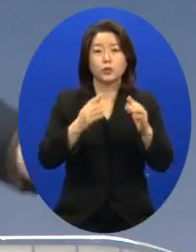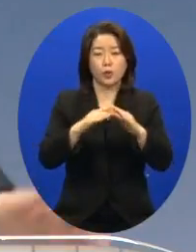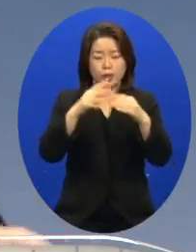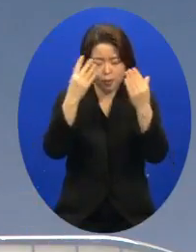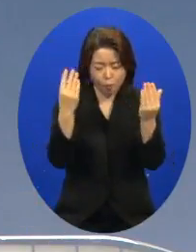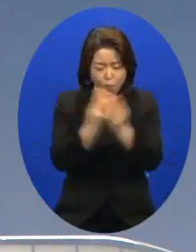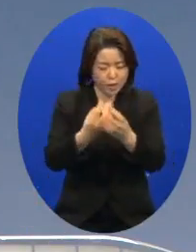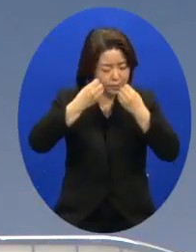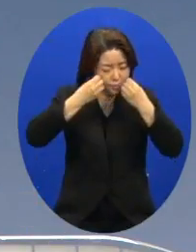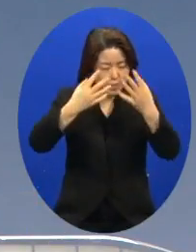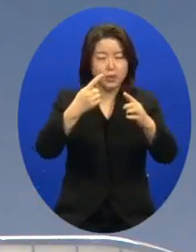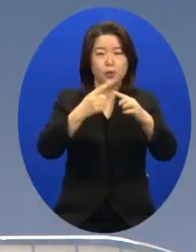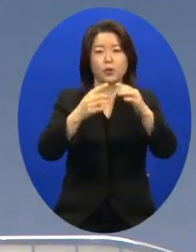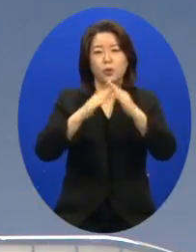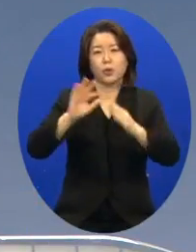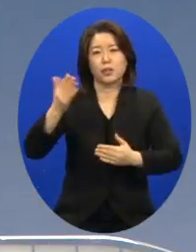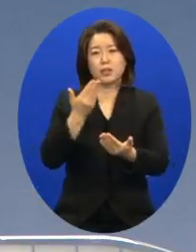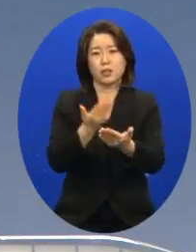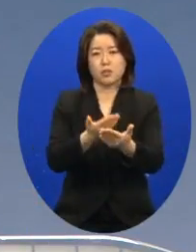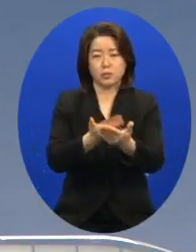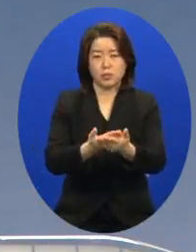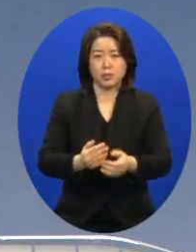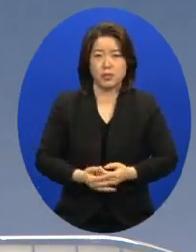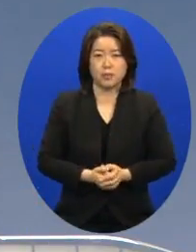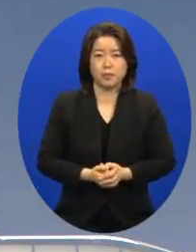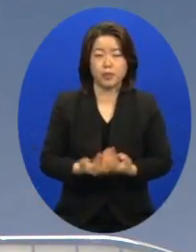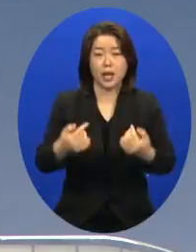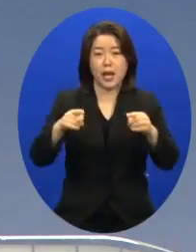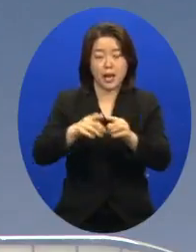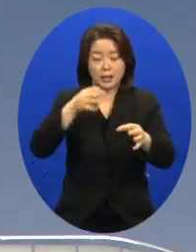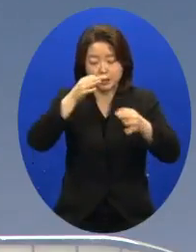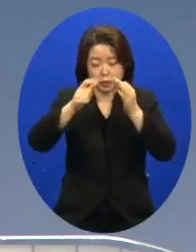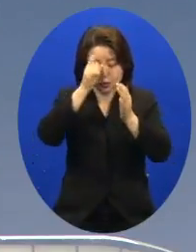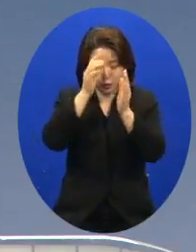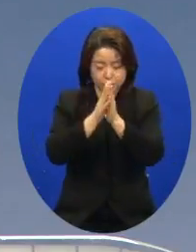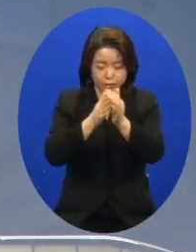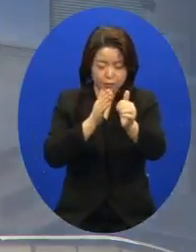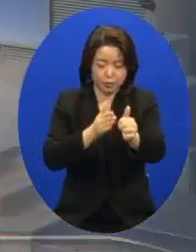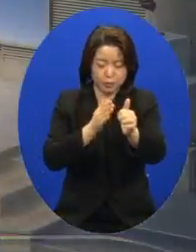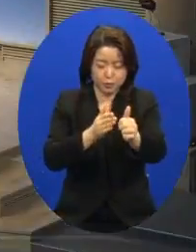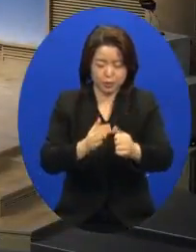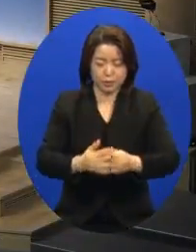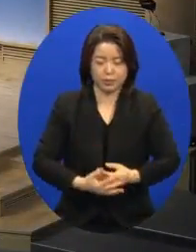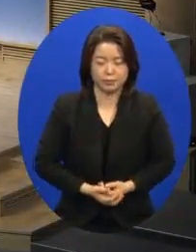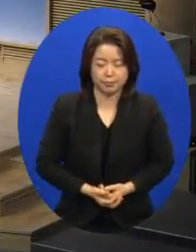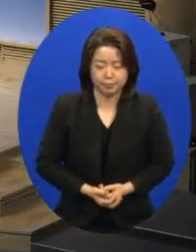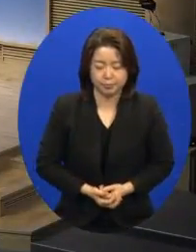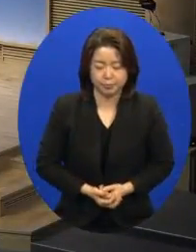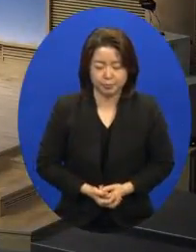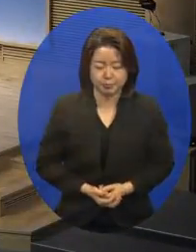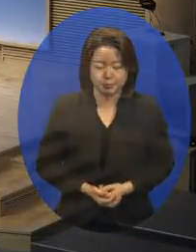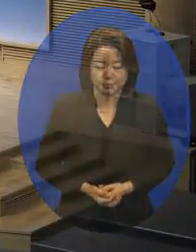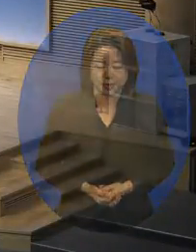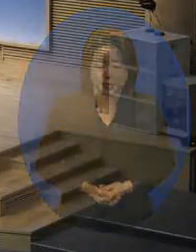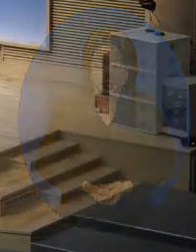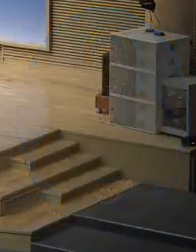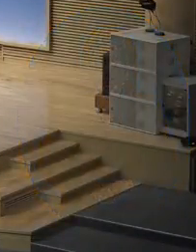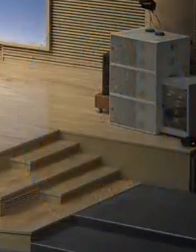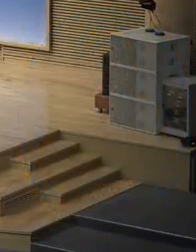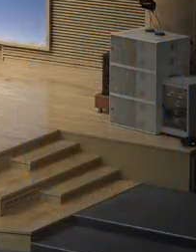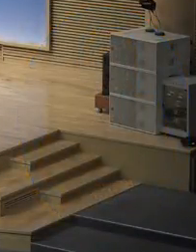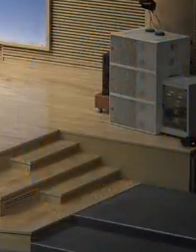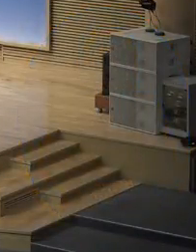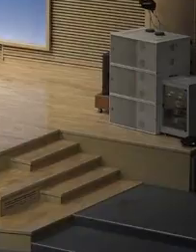새로워진 교회가 되게 해 주옵소서 쏘 우리 다같이 통성으로 기도하겠습니다 우려와 사랑의 충만하신 나머지